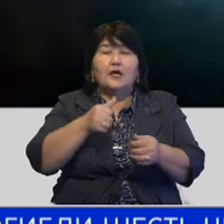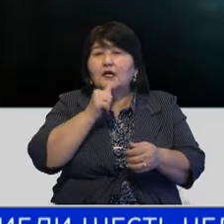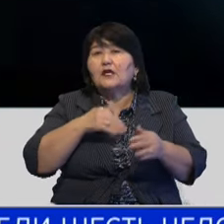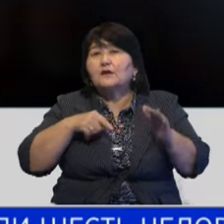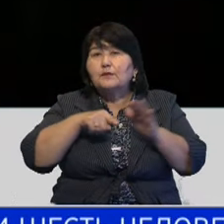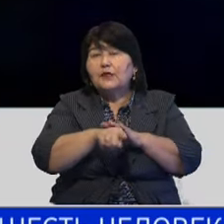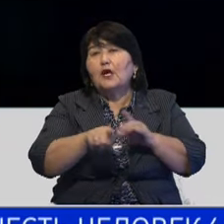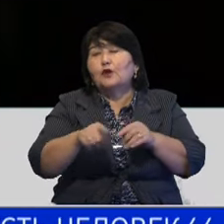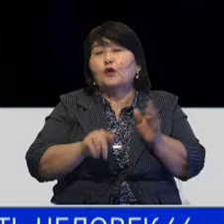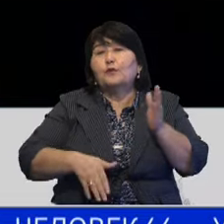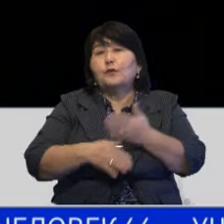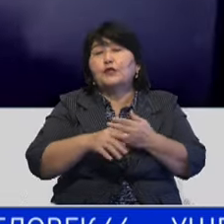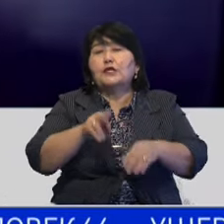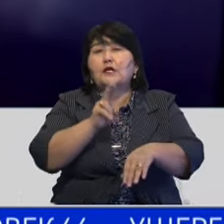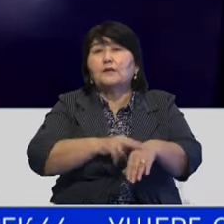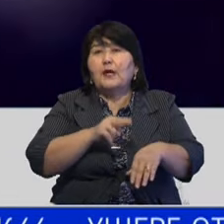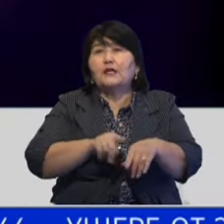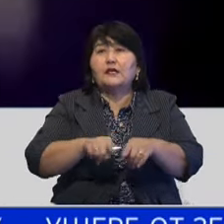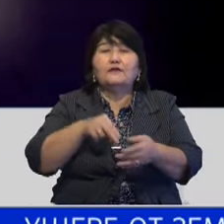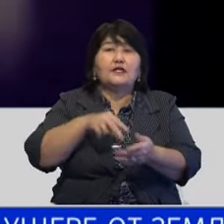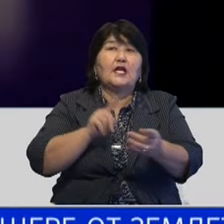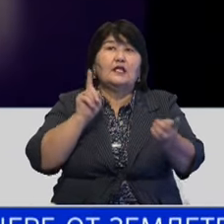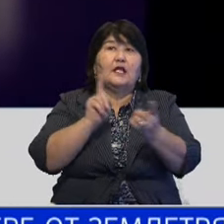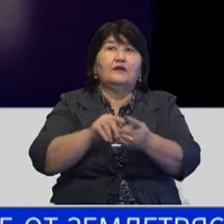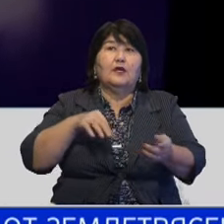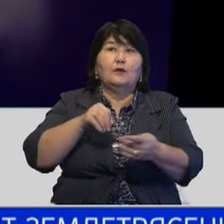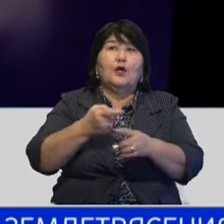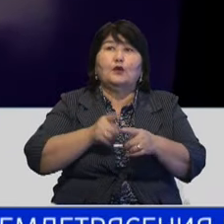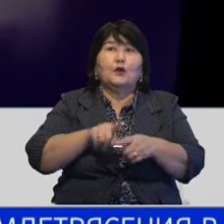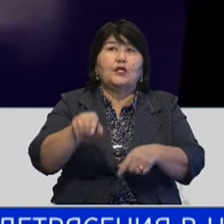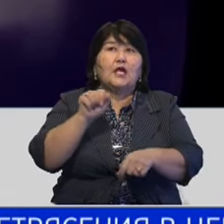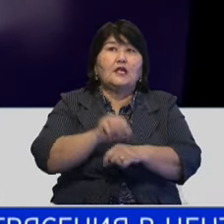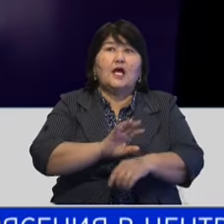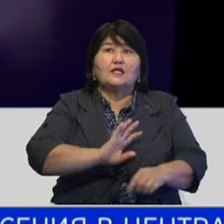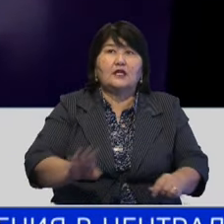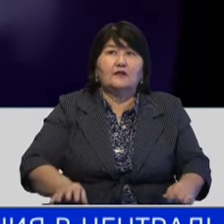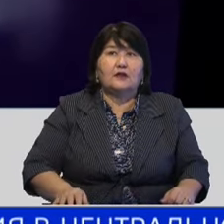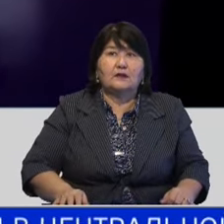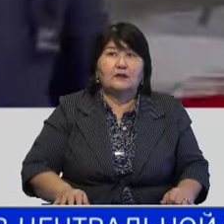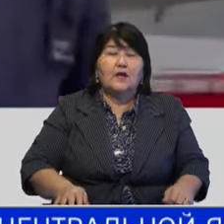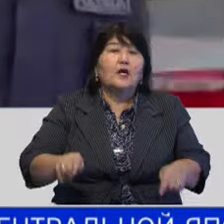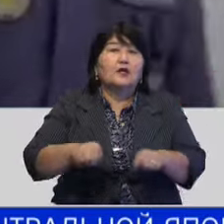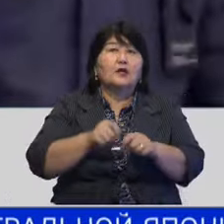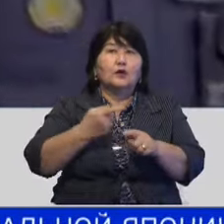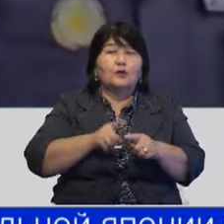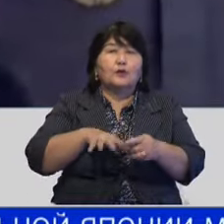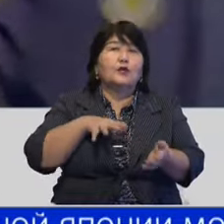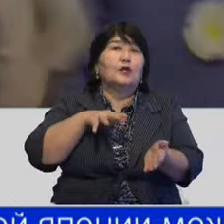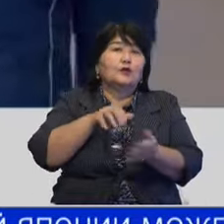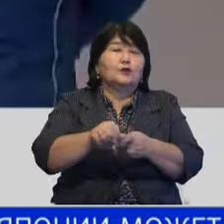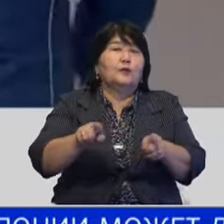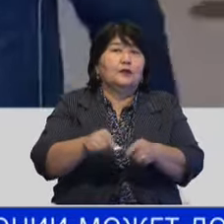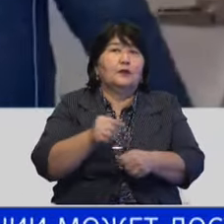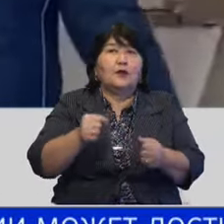скрыться пришедший на помощь патрульным полицейский вышел навстречу авто Но это его не остановило на нарушителя он снёс его на